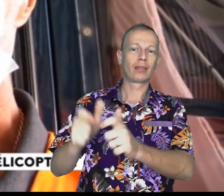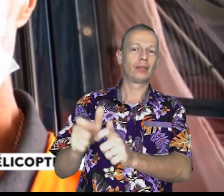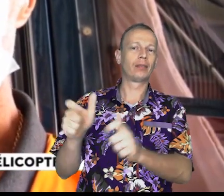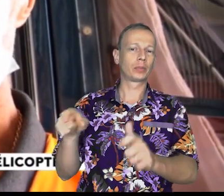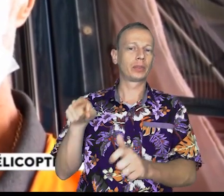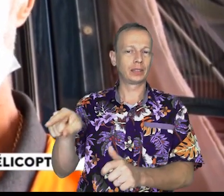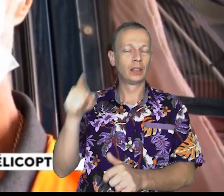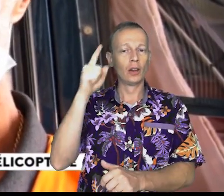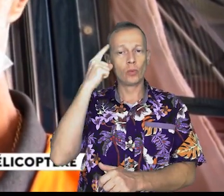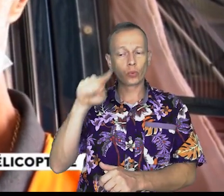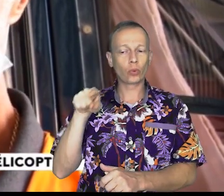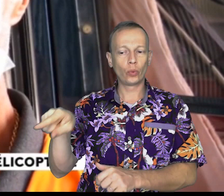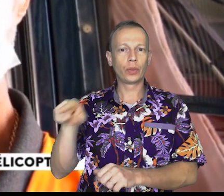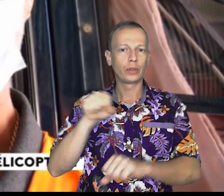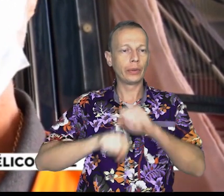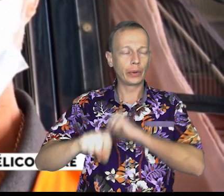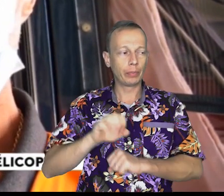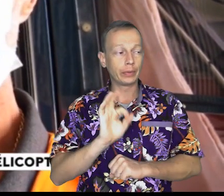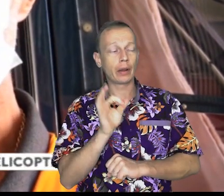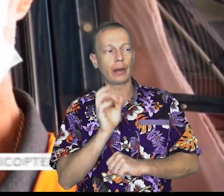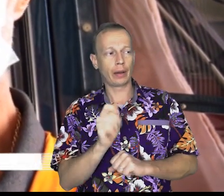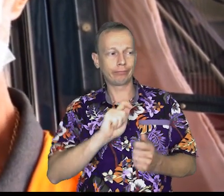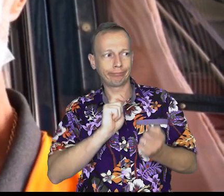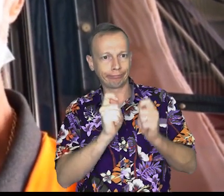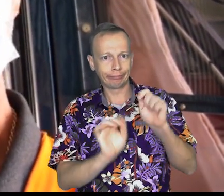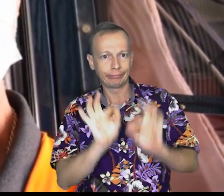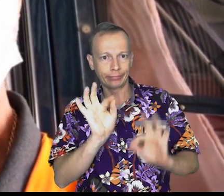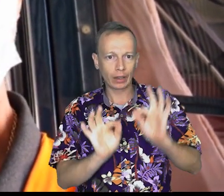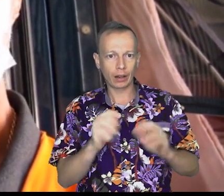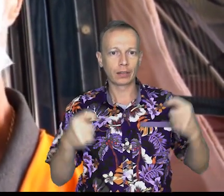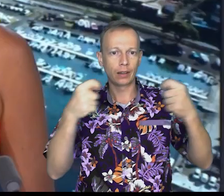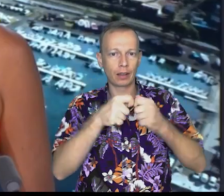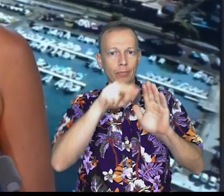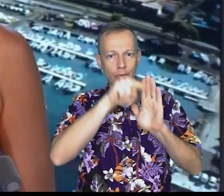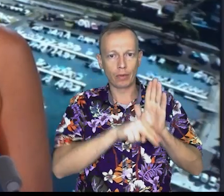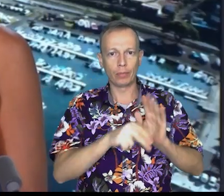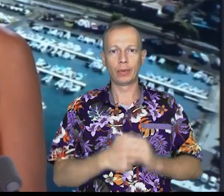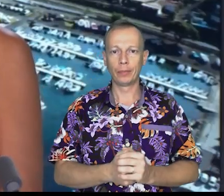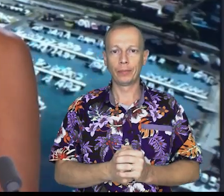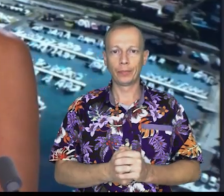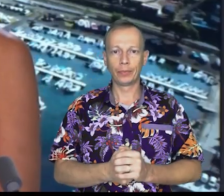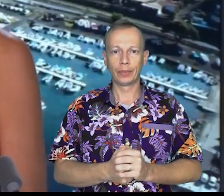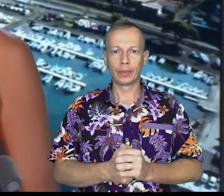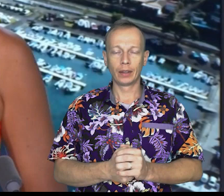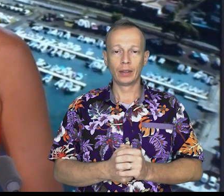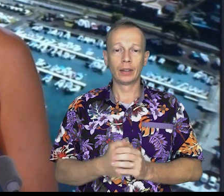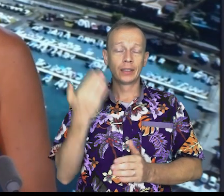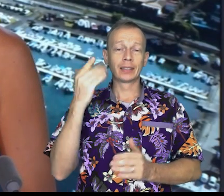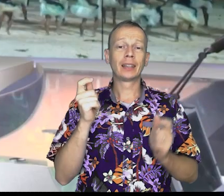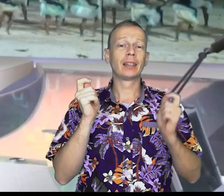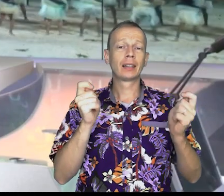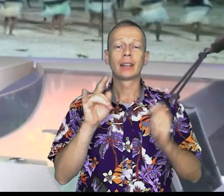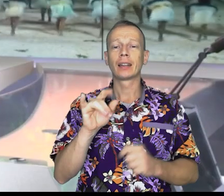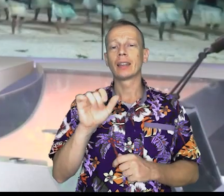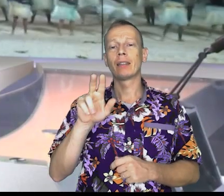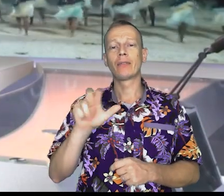puissent éventuellement corriger ou se mettre en conformité. Et avant de se quitter le Riva de Bourbora, de